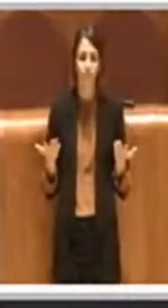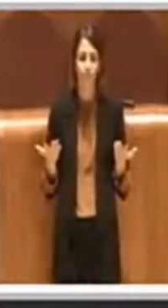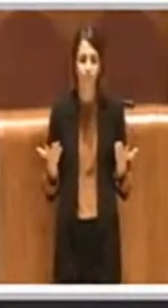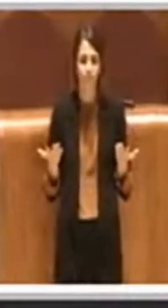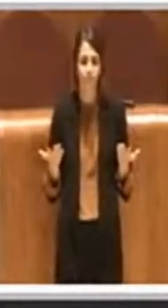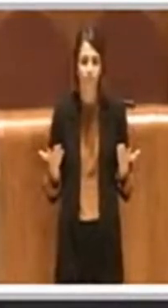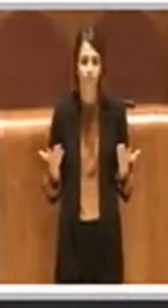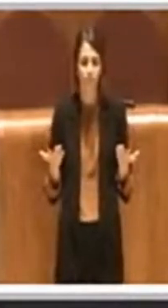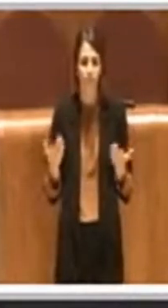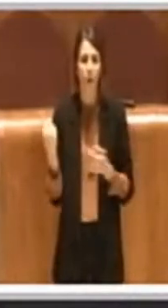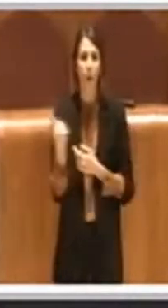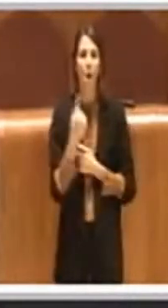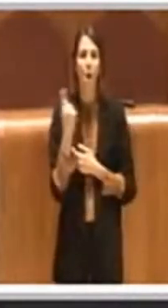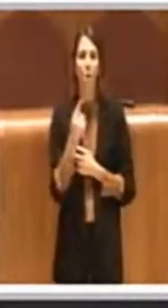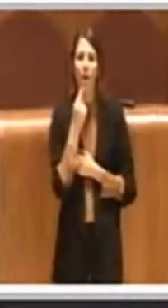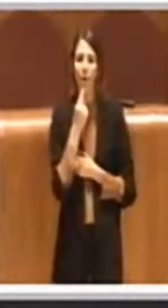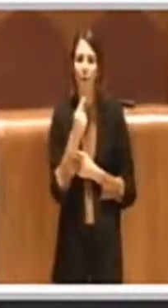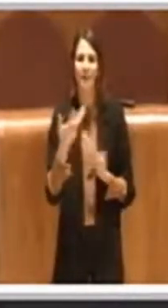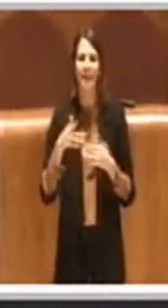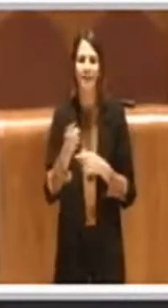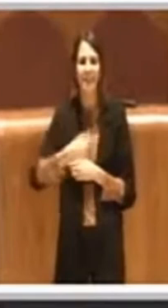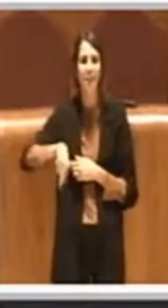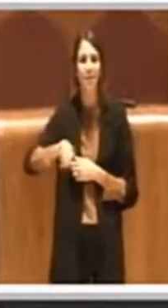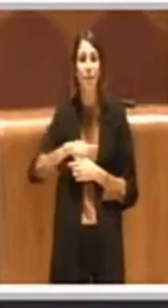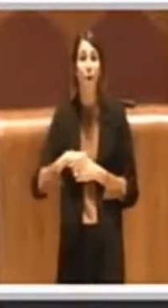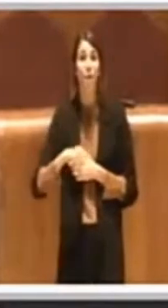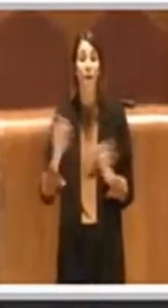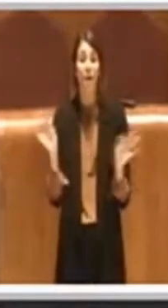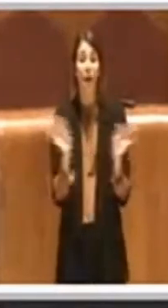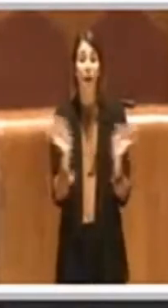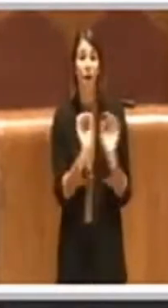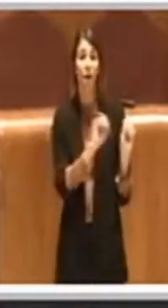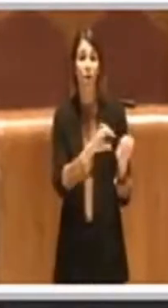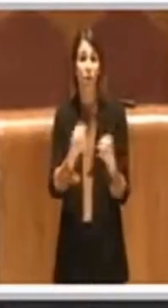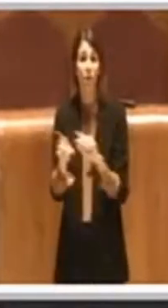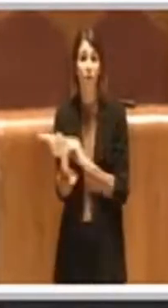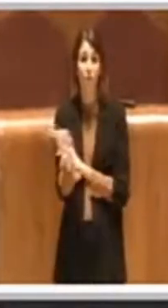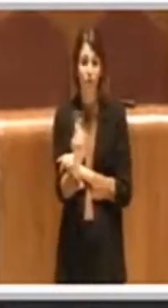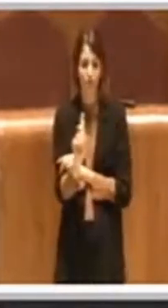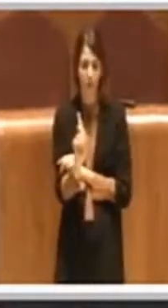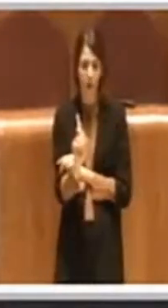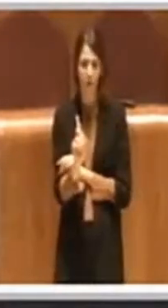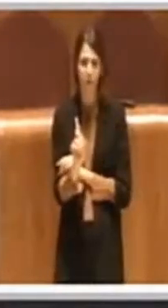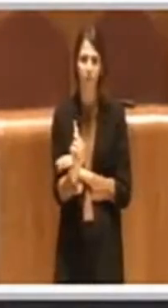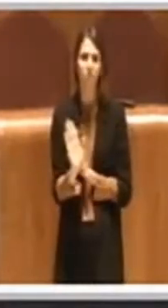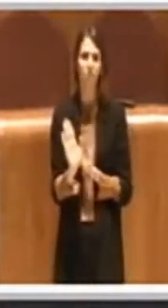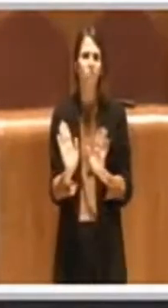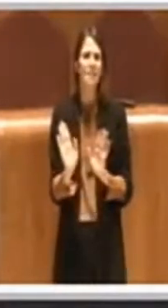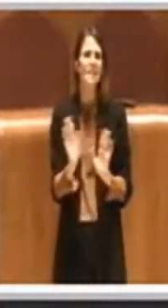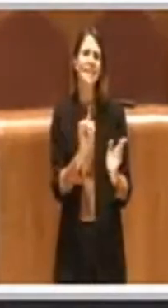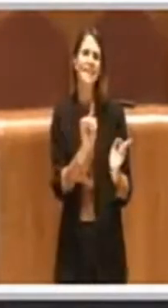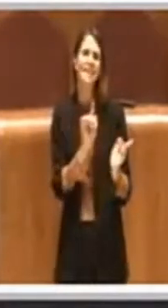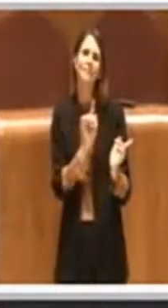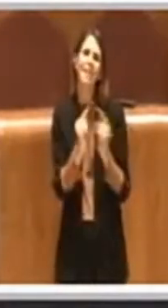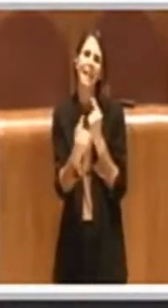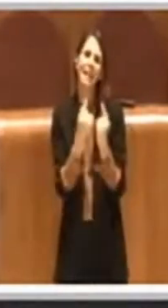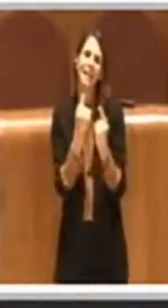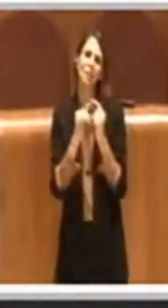siamo figli di un dio minore sui rifiuti il discorso è che effettivamente